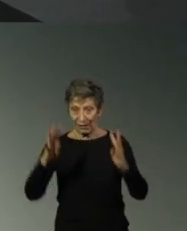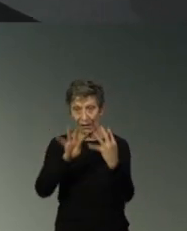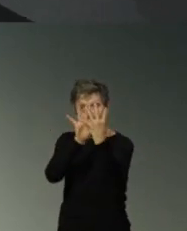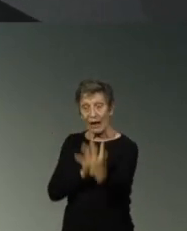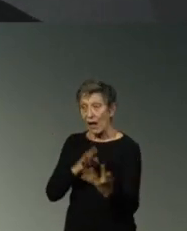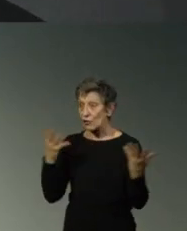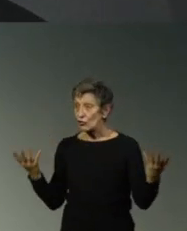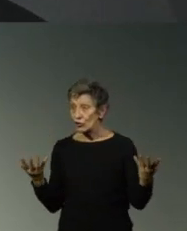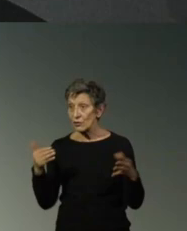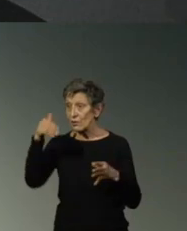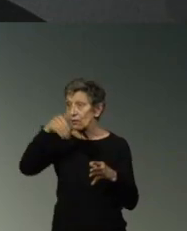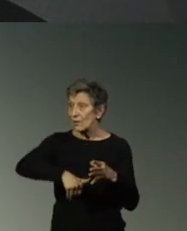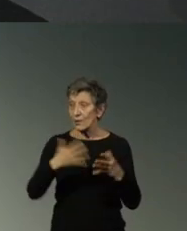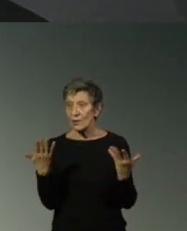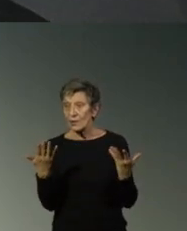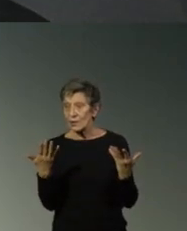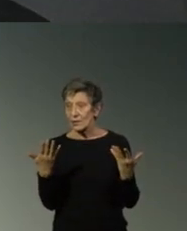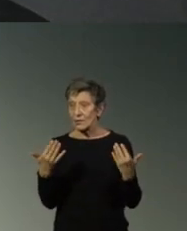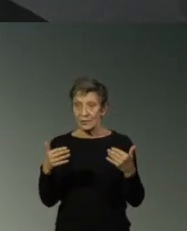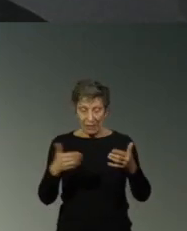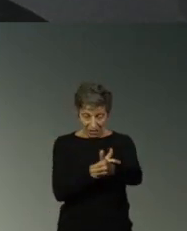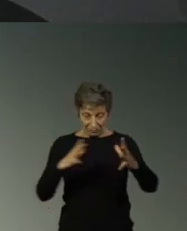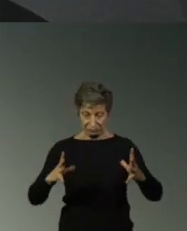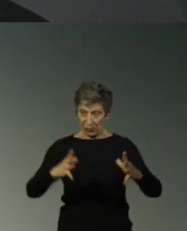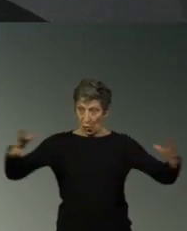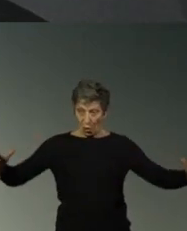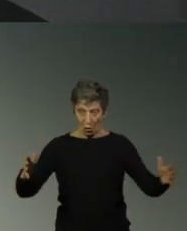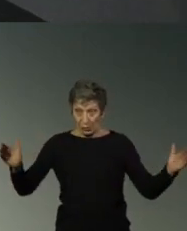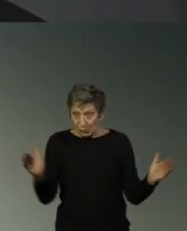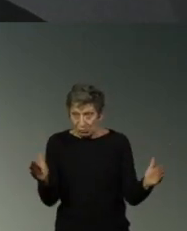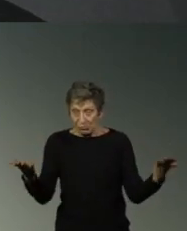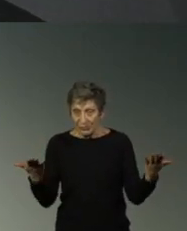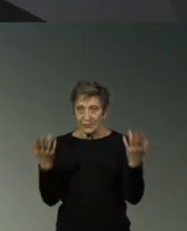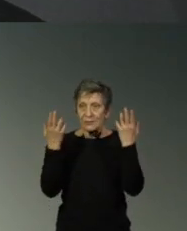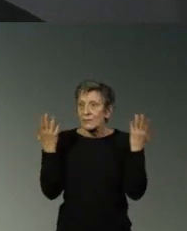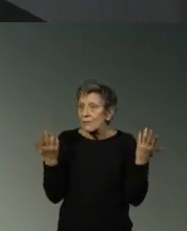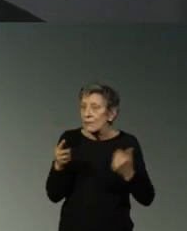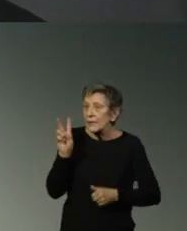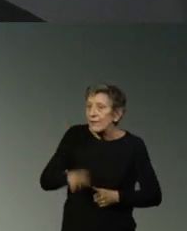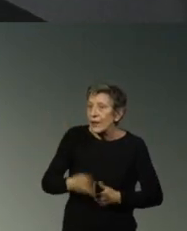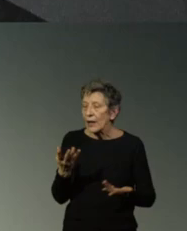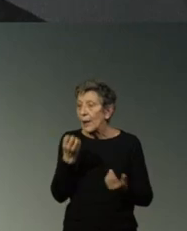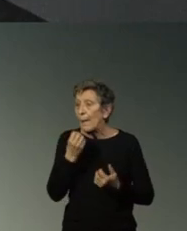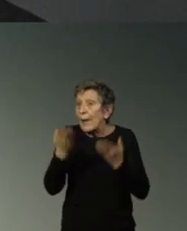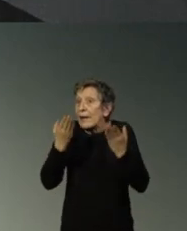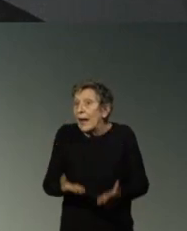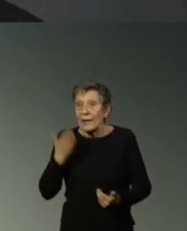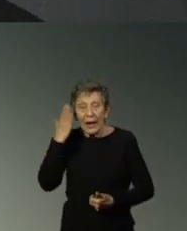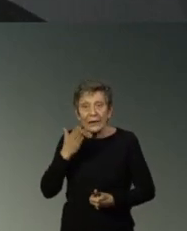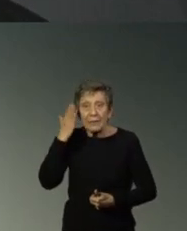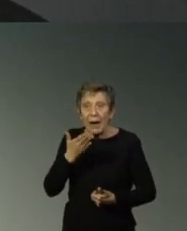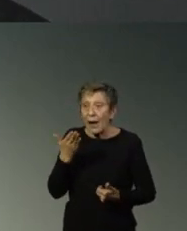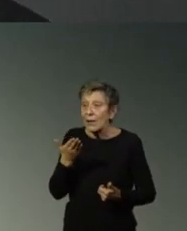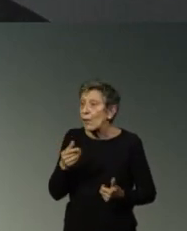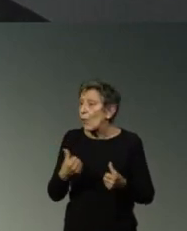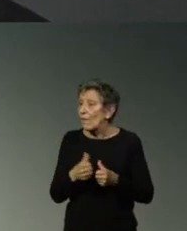grande comme la moitié de cette petite table, eh bien, en faveur du bien-être animal, on va lui rajouter une petite